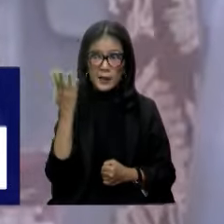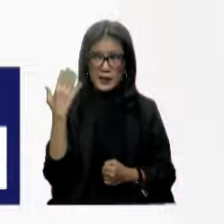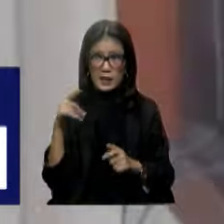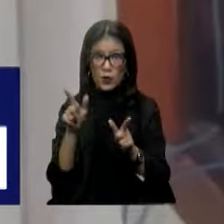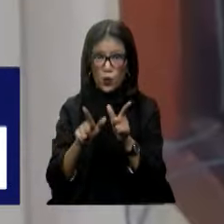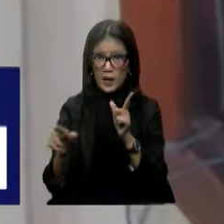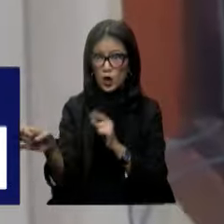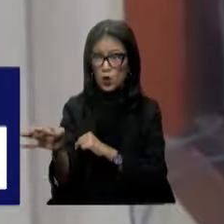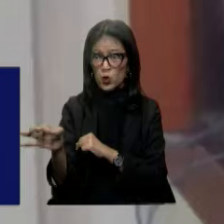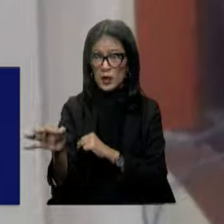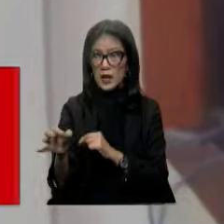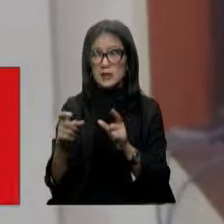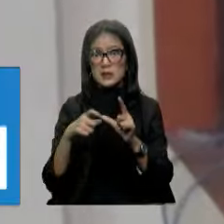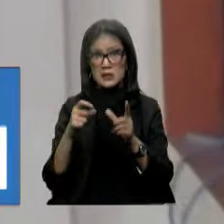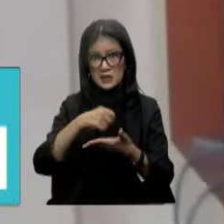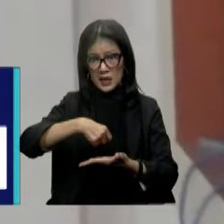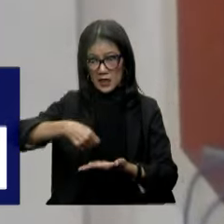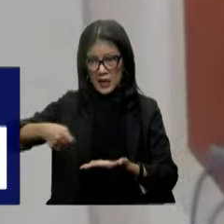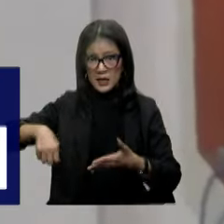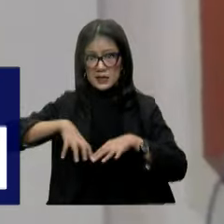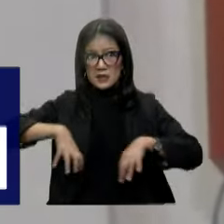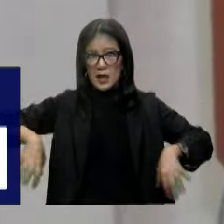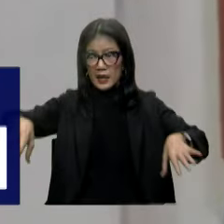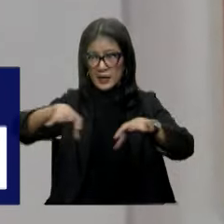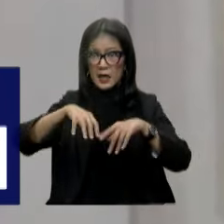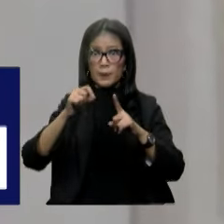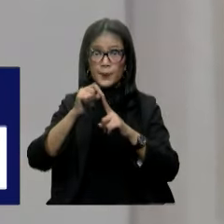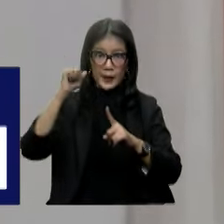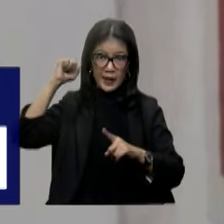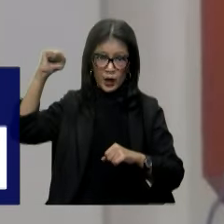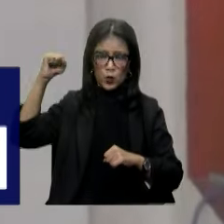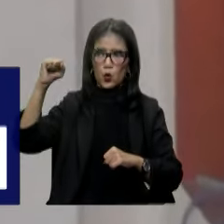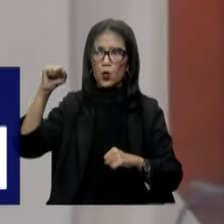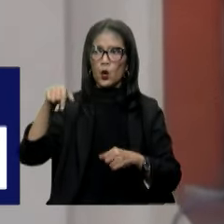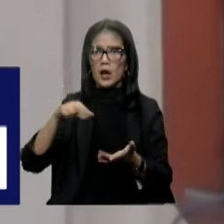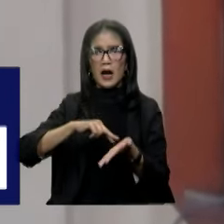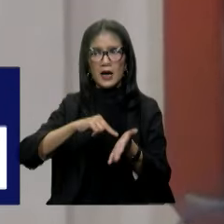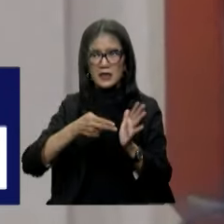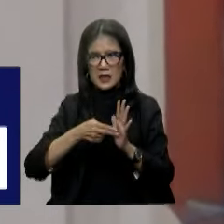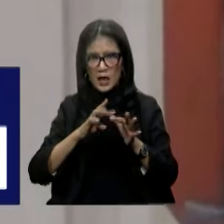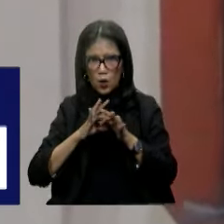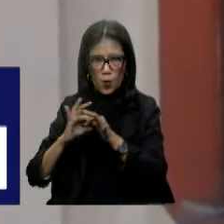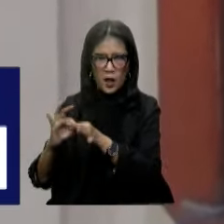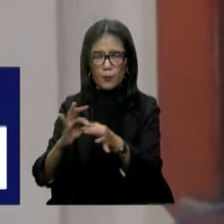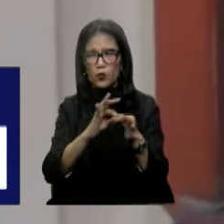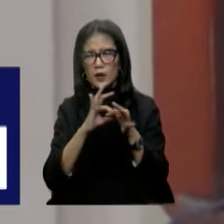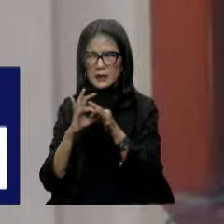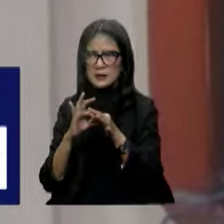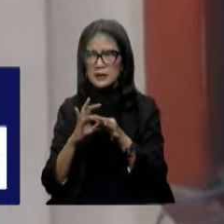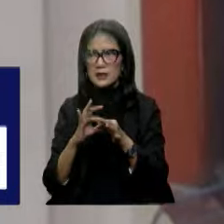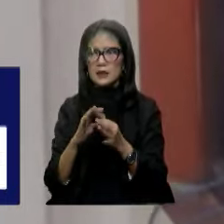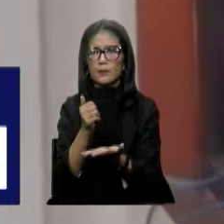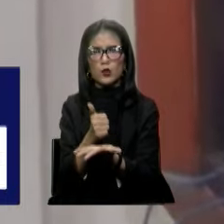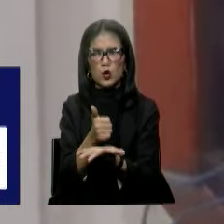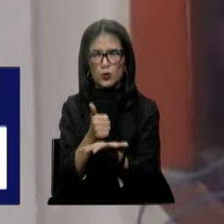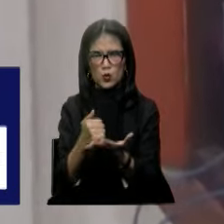sekda. Saat ini Perindo mengusung Ahmad Fahmi Dida karena memang keselarasan dan kolaborasi yang sudah tertanam di